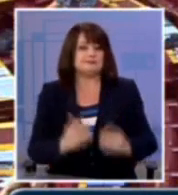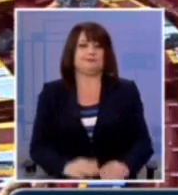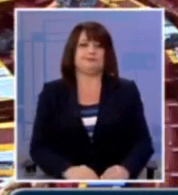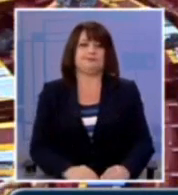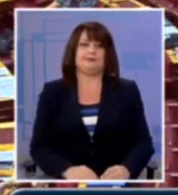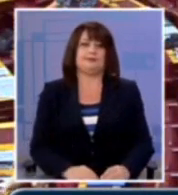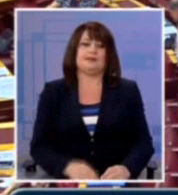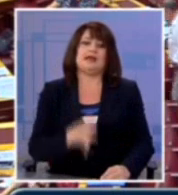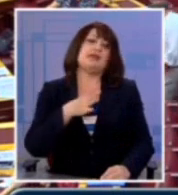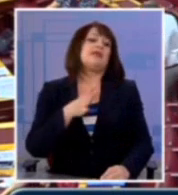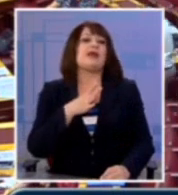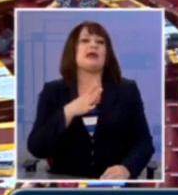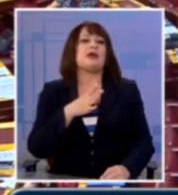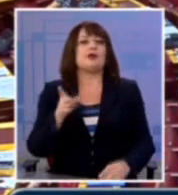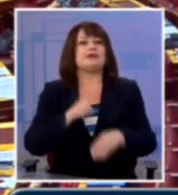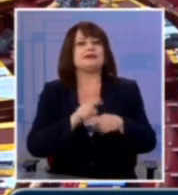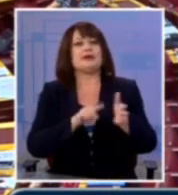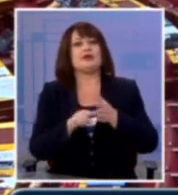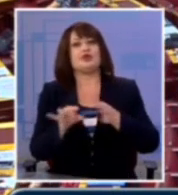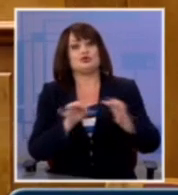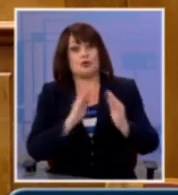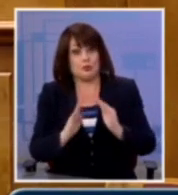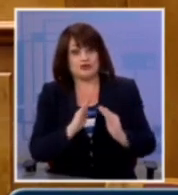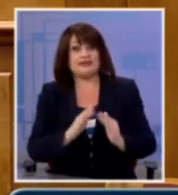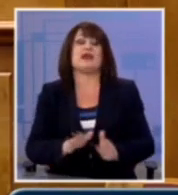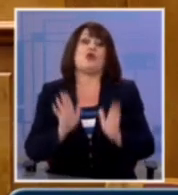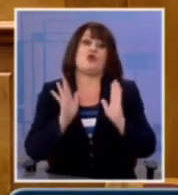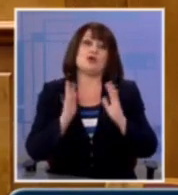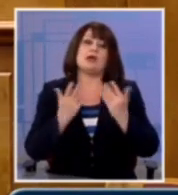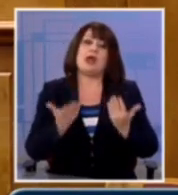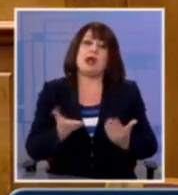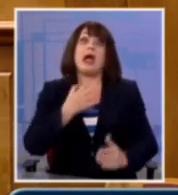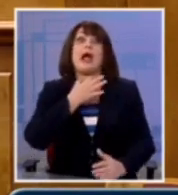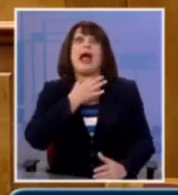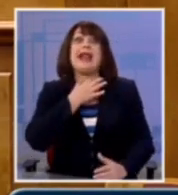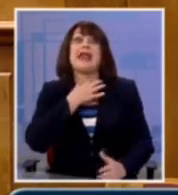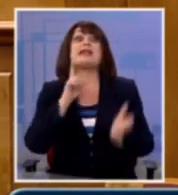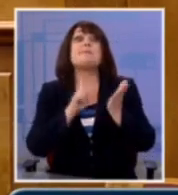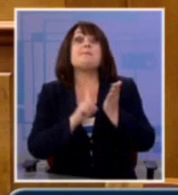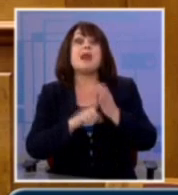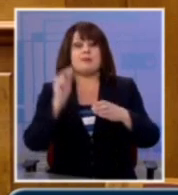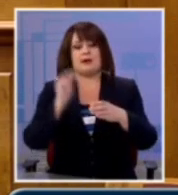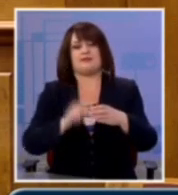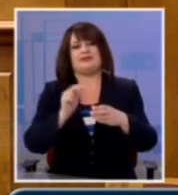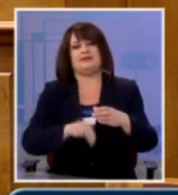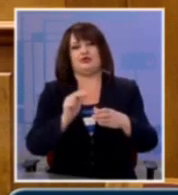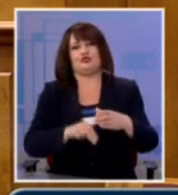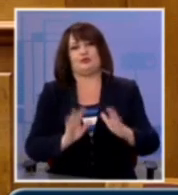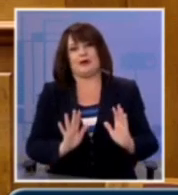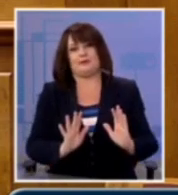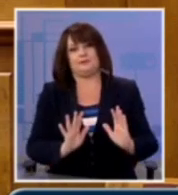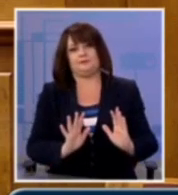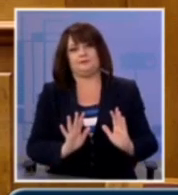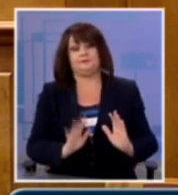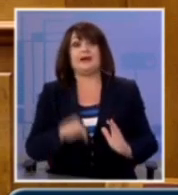Θέλω λοιπόν να μην υπερασπιστώ το νομοσχέδιο, αλλά την ανάγκη ψήφισής του. Σε